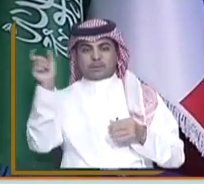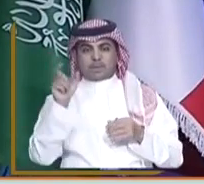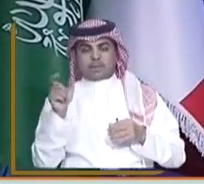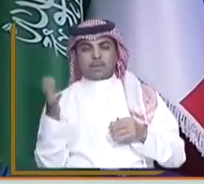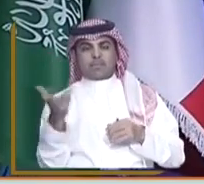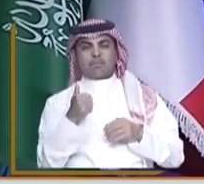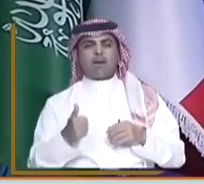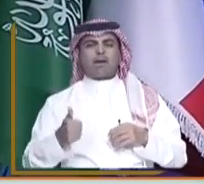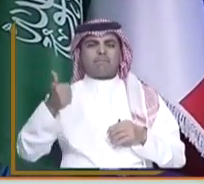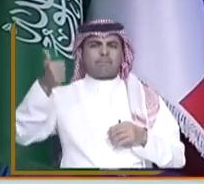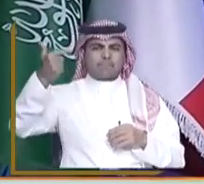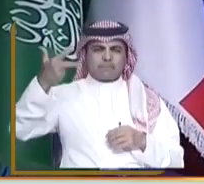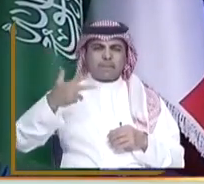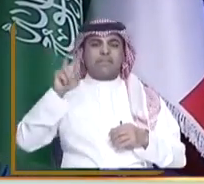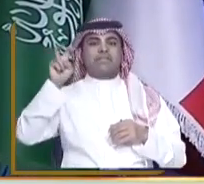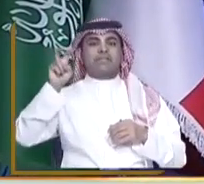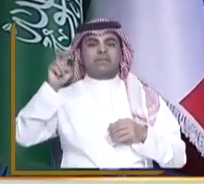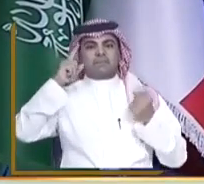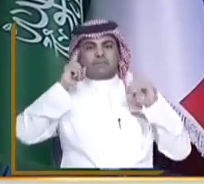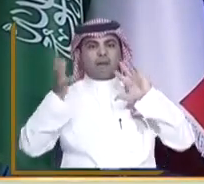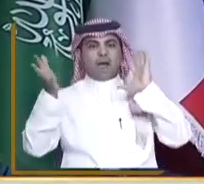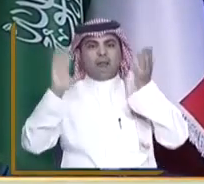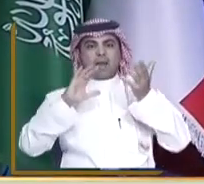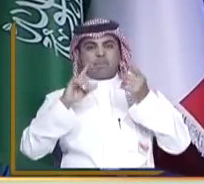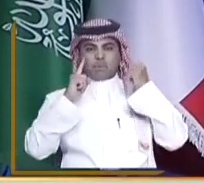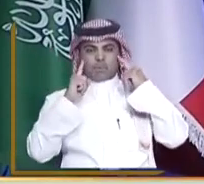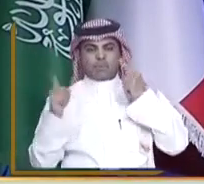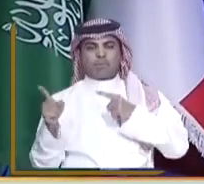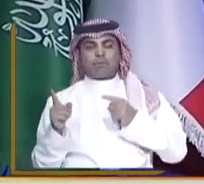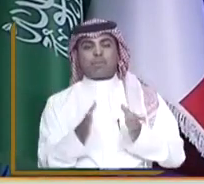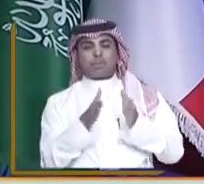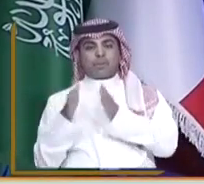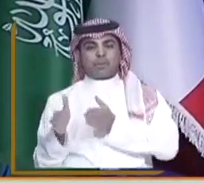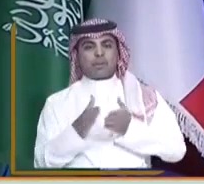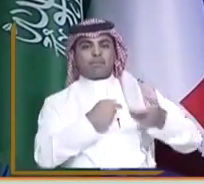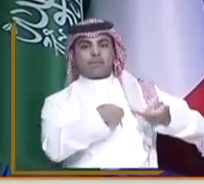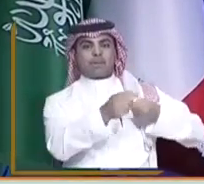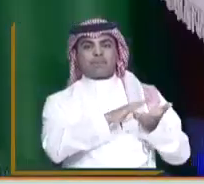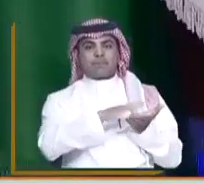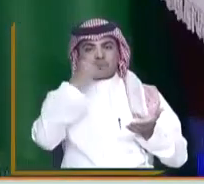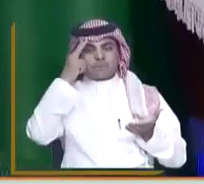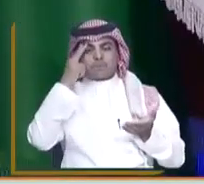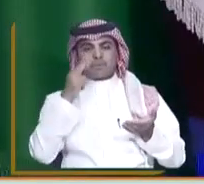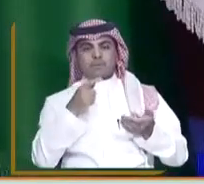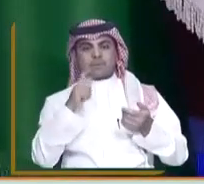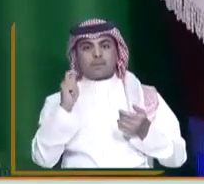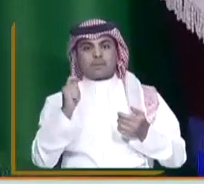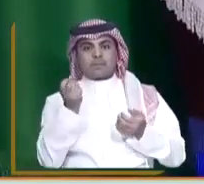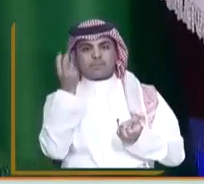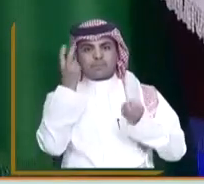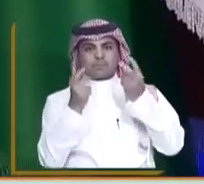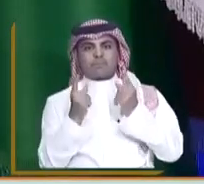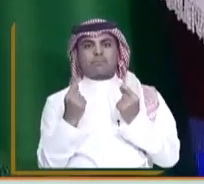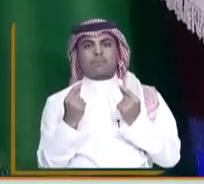قائمه اكبر عشر اقتصادات على مستوى العالم من حيث الحجم كما انها تحتل مكانه اعلى بكثير من حيث الجوده والابتكار